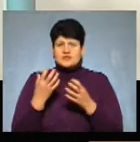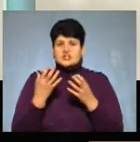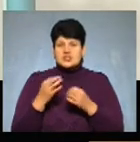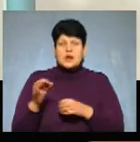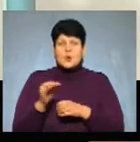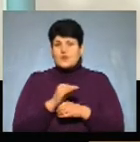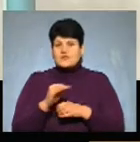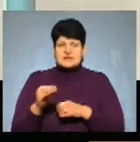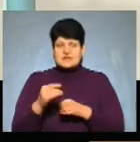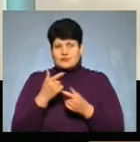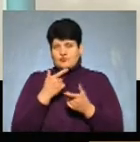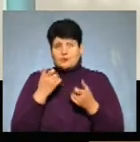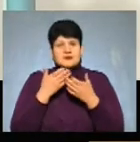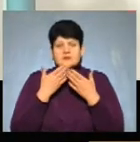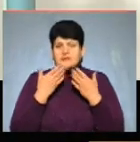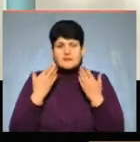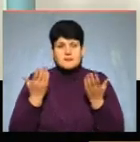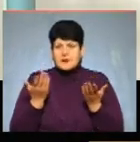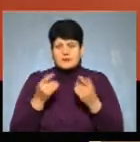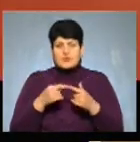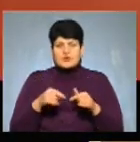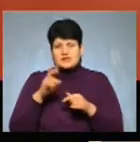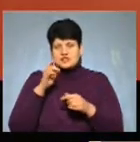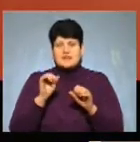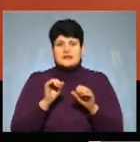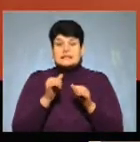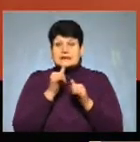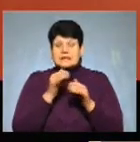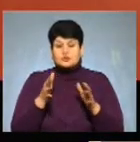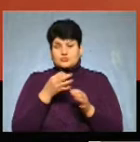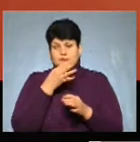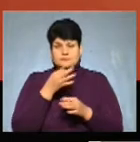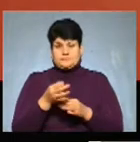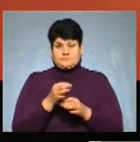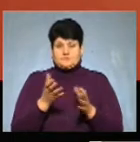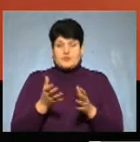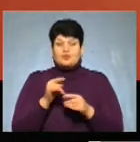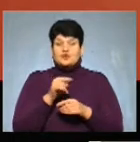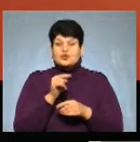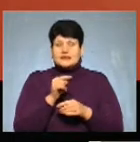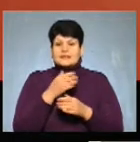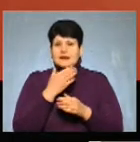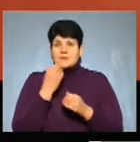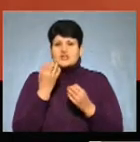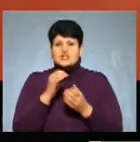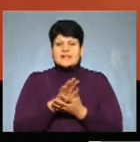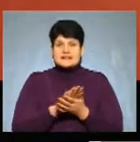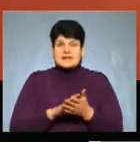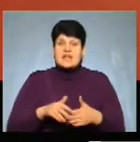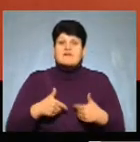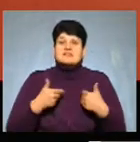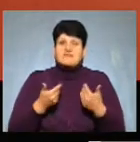ще офіційної інформації немає, тому що органи державної влади її не можуть оприлюднювати, тому що до них немає ще заяв